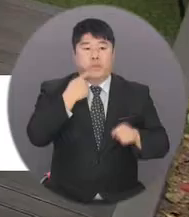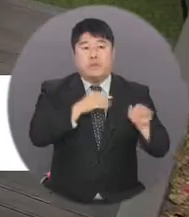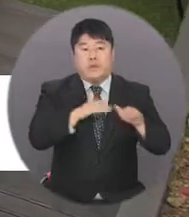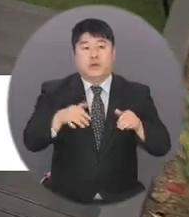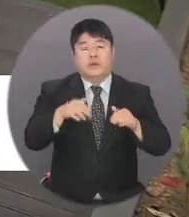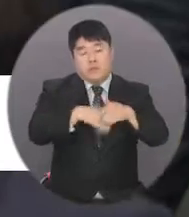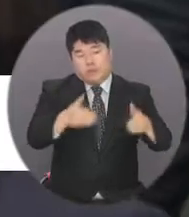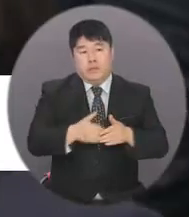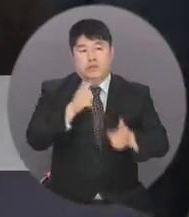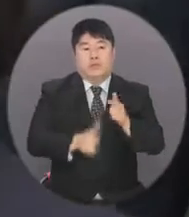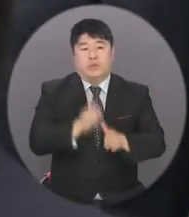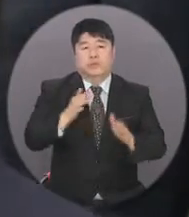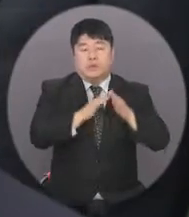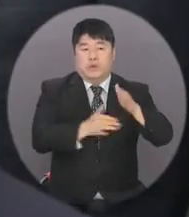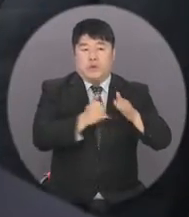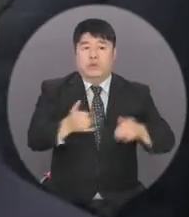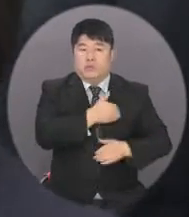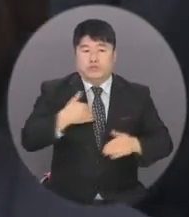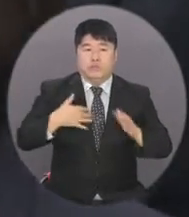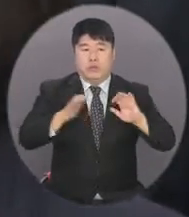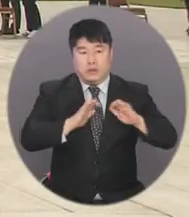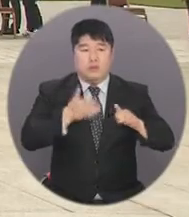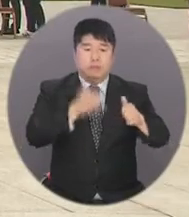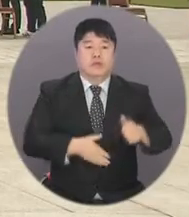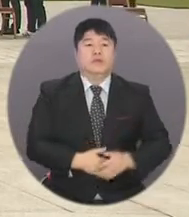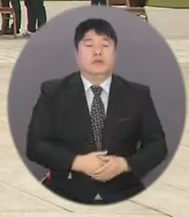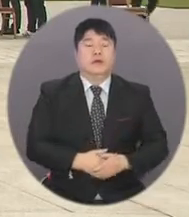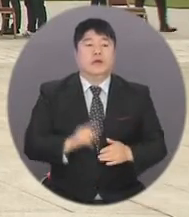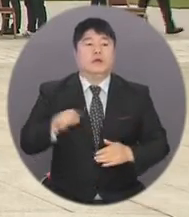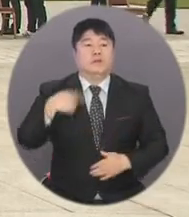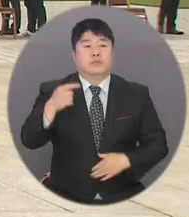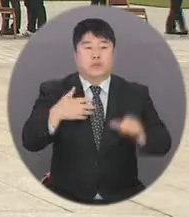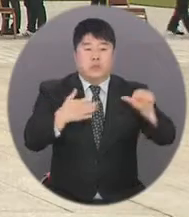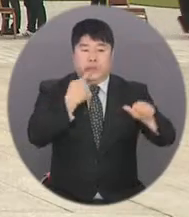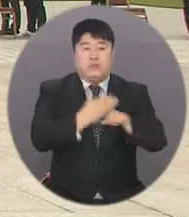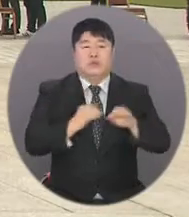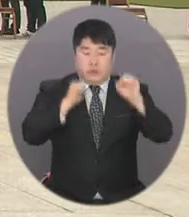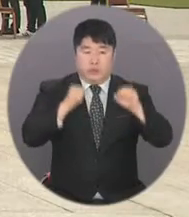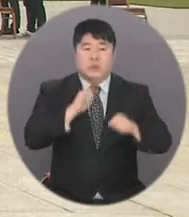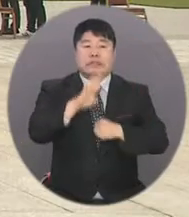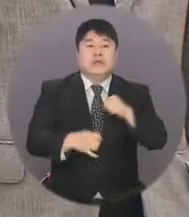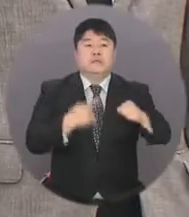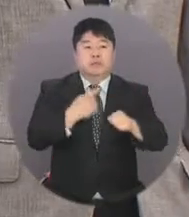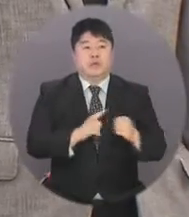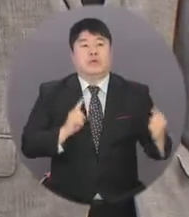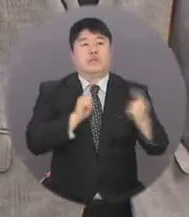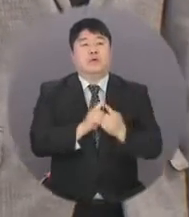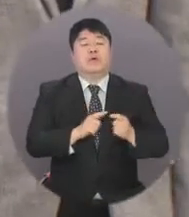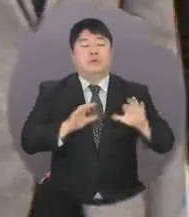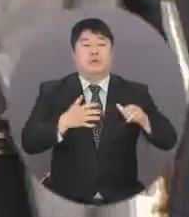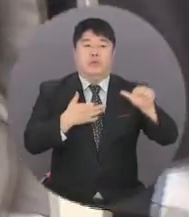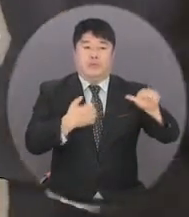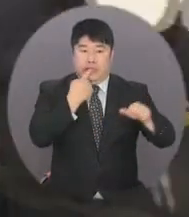목포시에 유가족들과의 충분한 협의를 당부했습니다. 이어 5.18 민주화운동 41주년을 맞아 국립